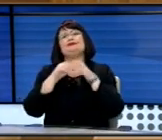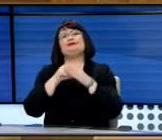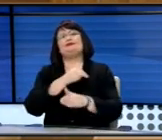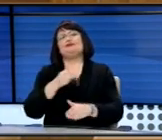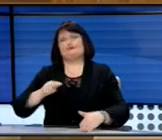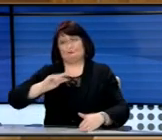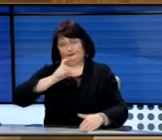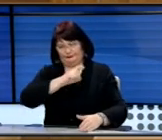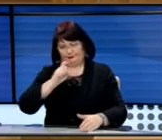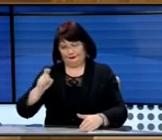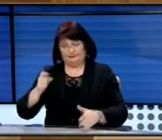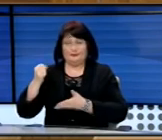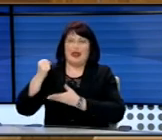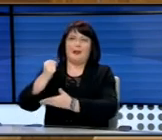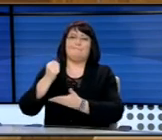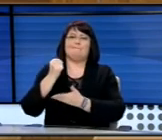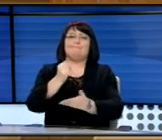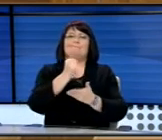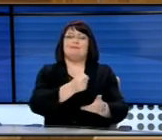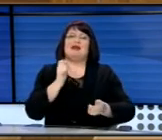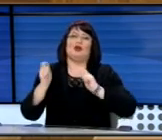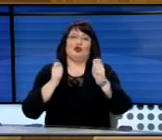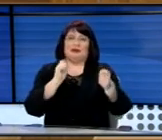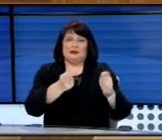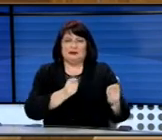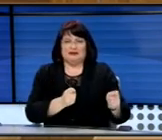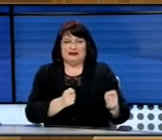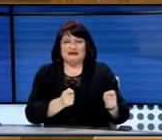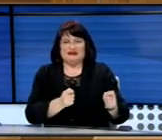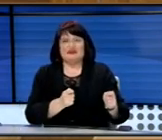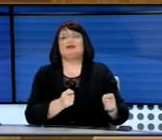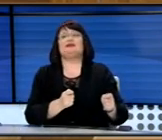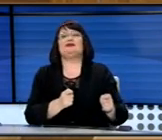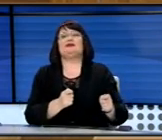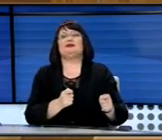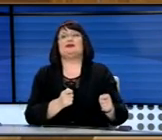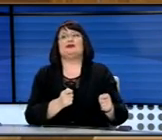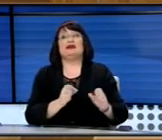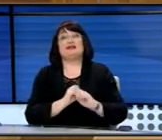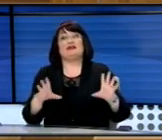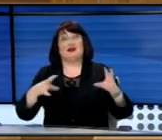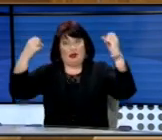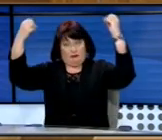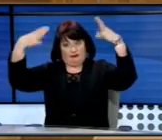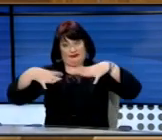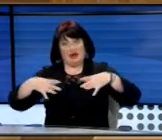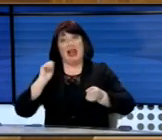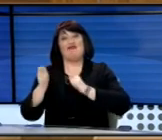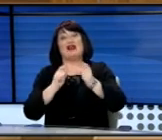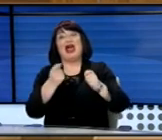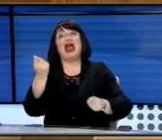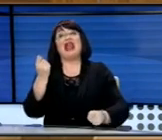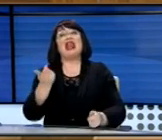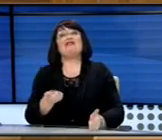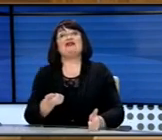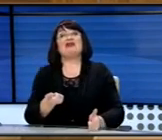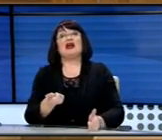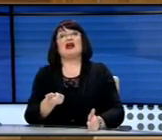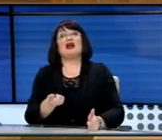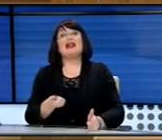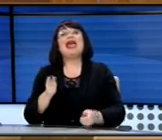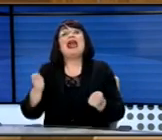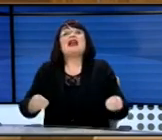των επιδοτήσεων που εμφανίζονται σαν χρήμα που πέφτει από τον ουρανό πληρώνονται ξανά διπλά και τριπλά από